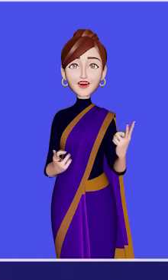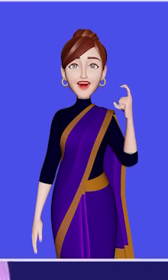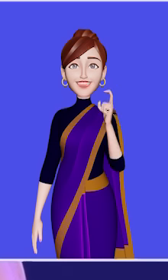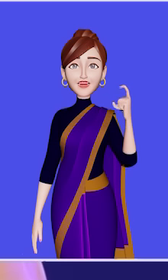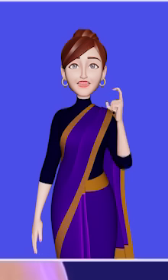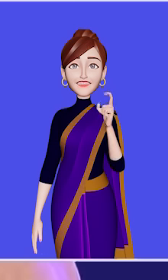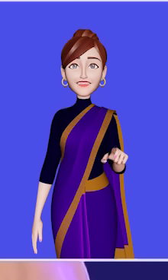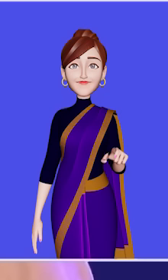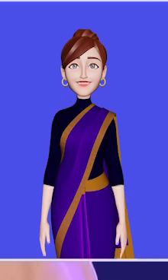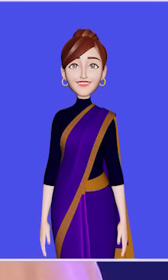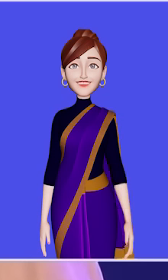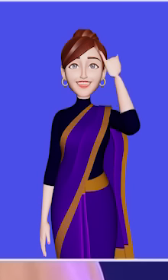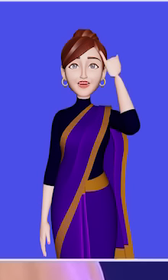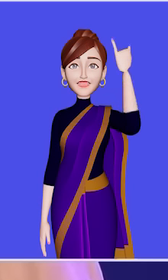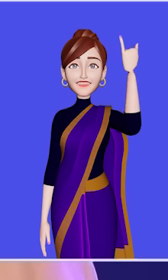entrepreneurs,